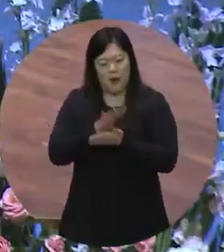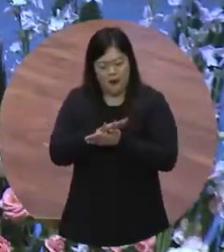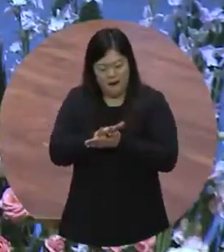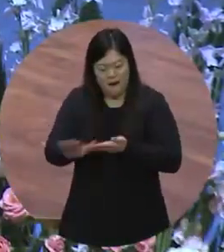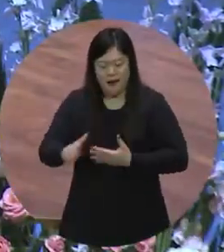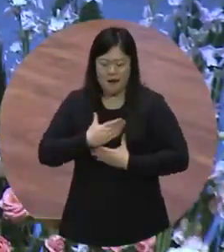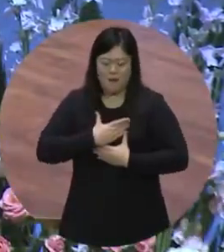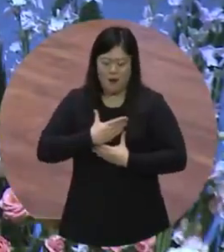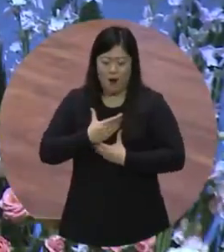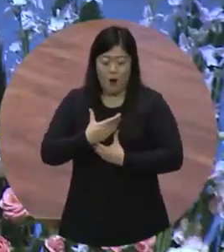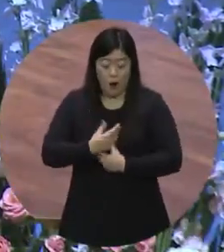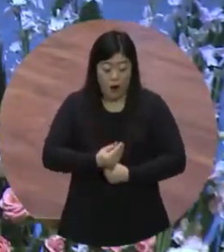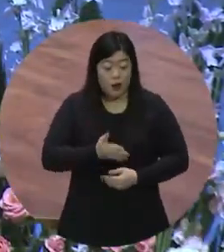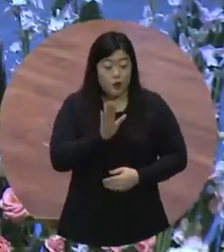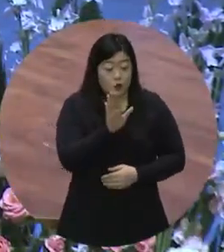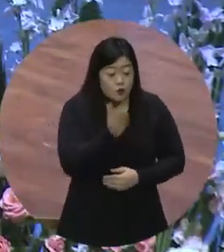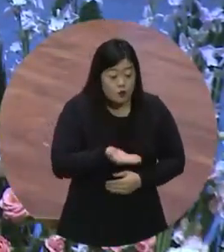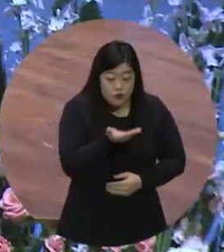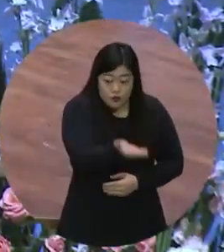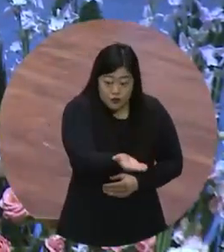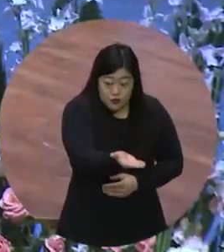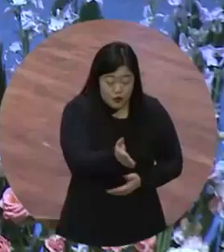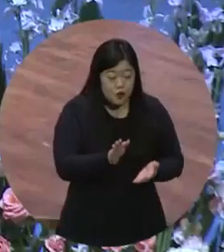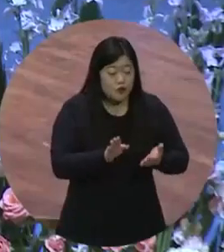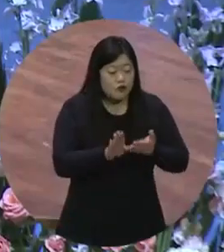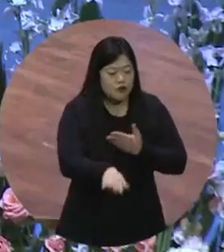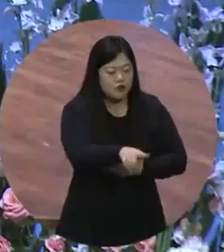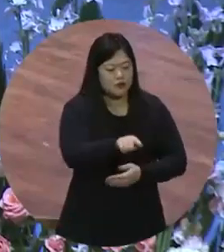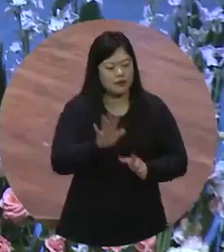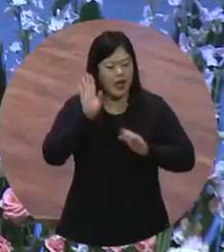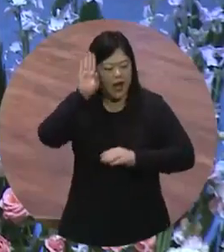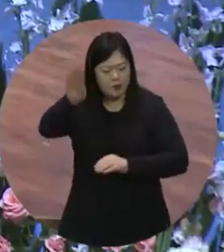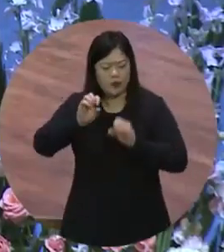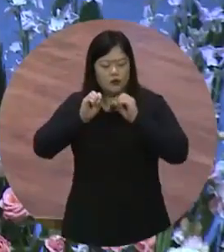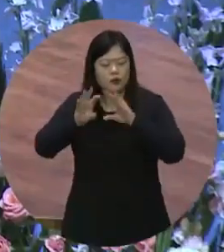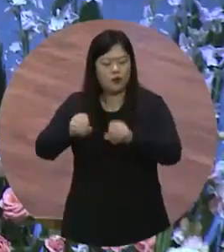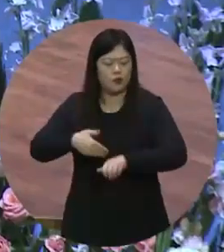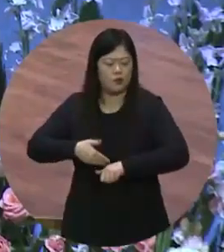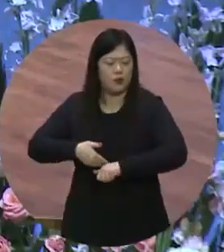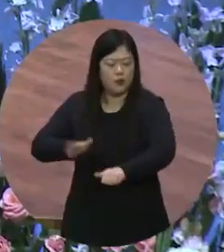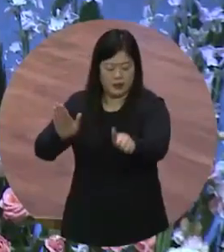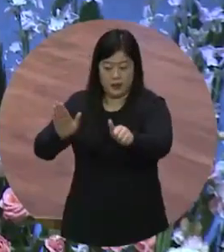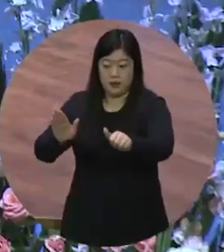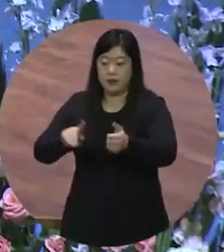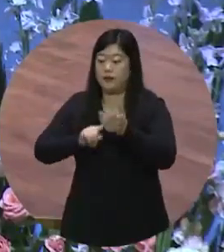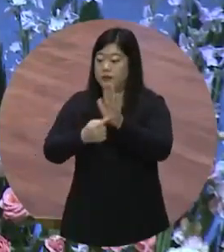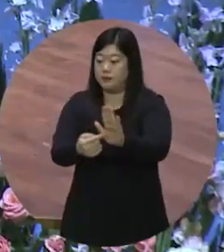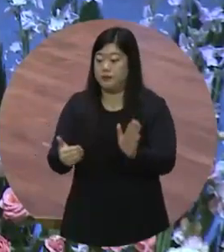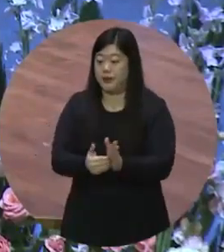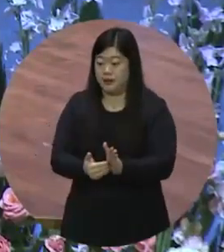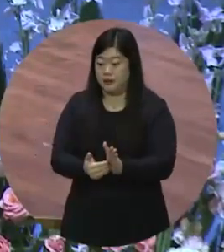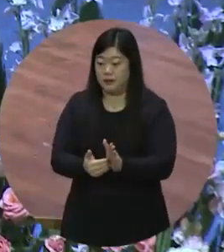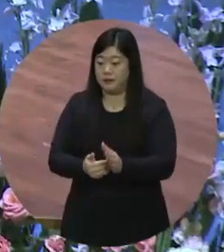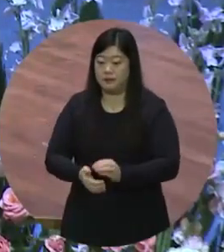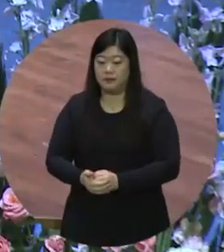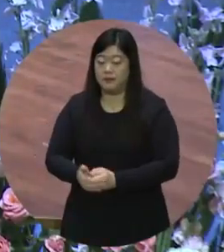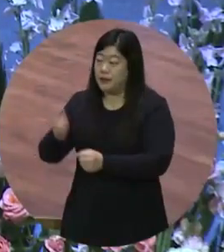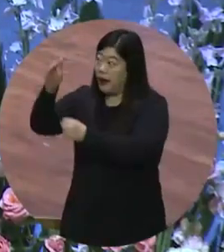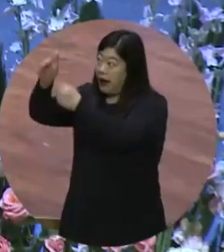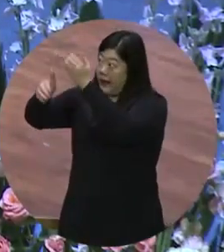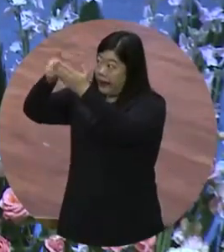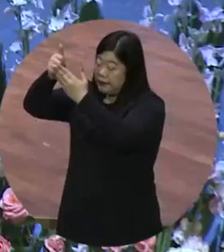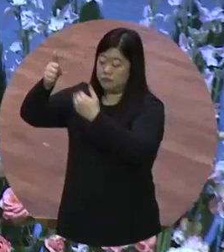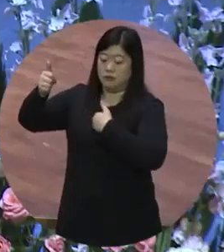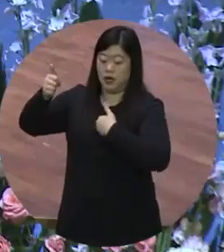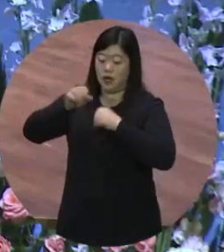회복시켜 주시면서 바로 이어서 선교 비전을 심으셨습니다. 아버지께서 나를 보내신